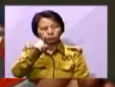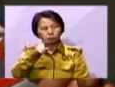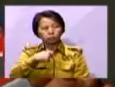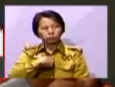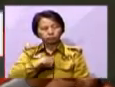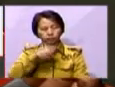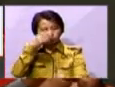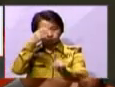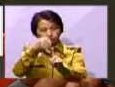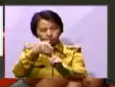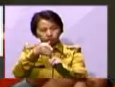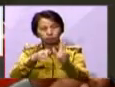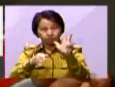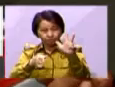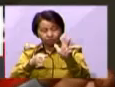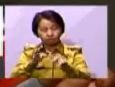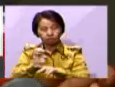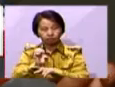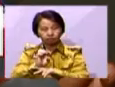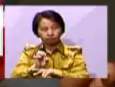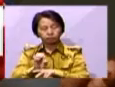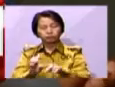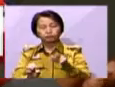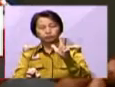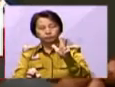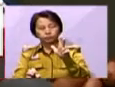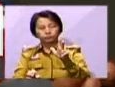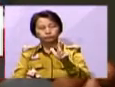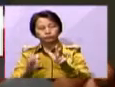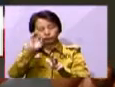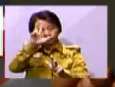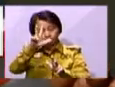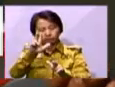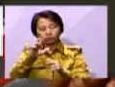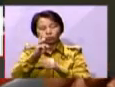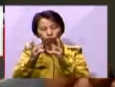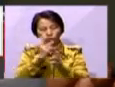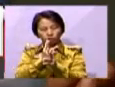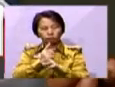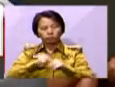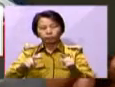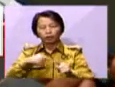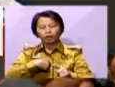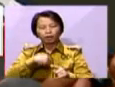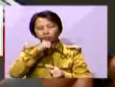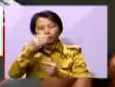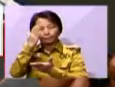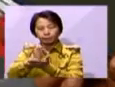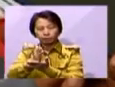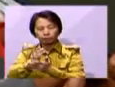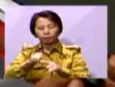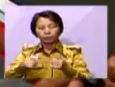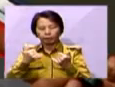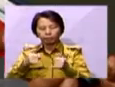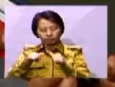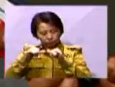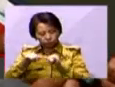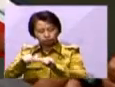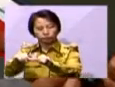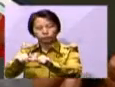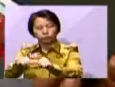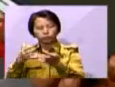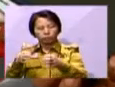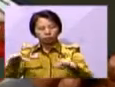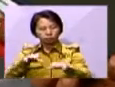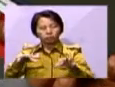saya target untuk 3 emas dan 3 world. Tapi saya tak berhenti di situ. Cuma saya nak teruskan, nak